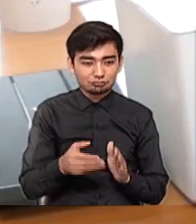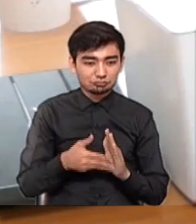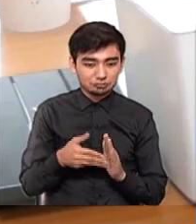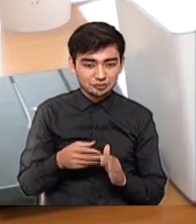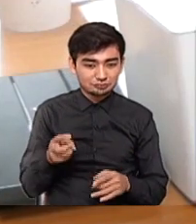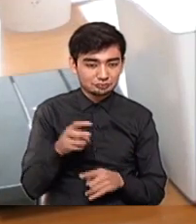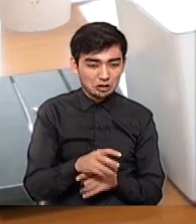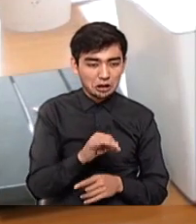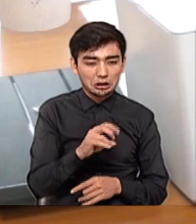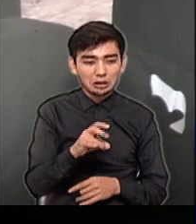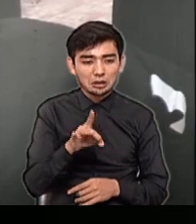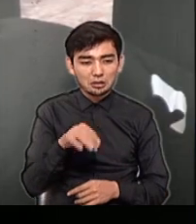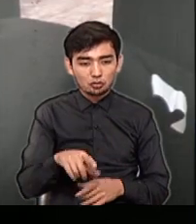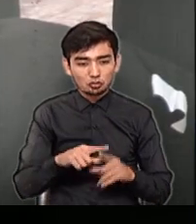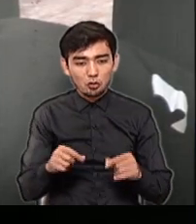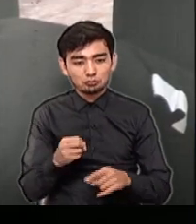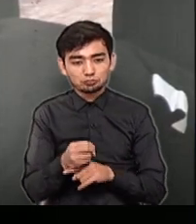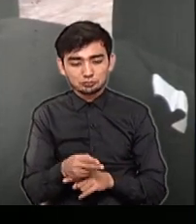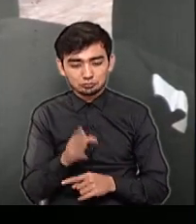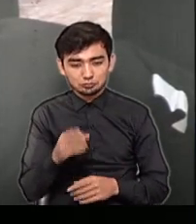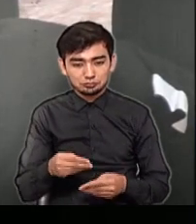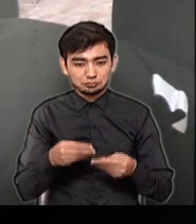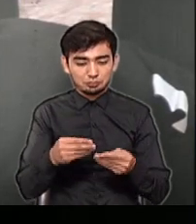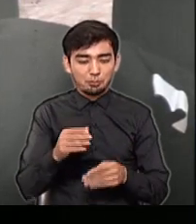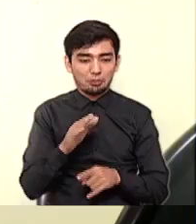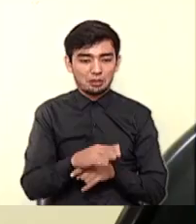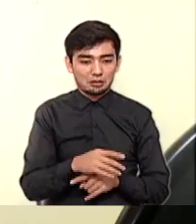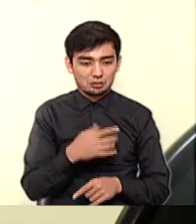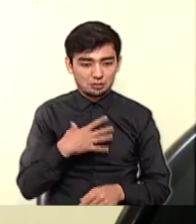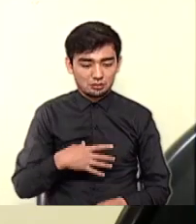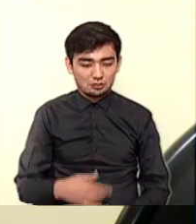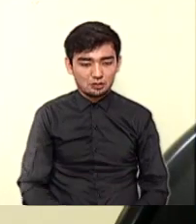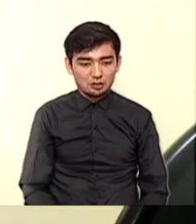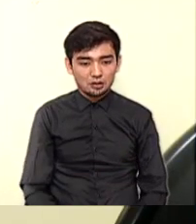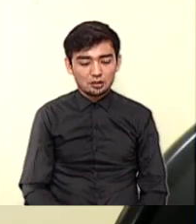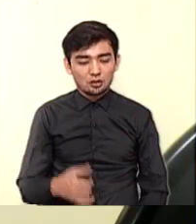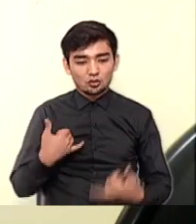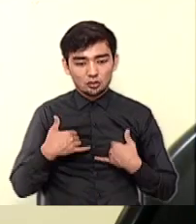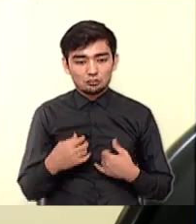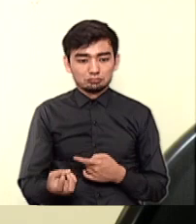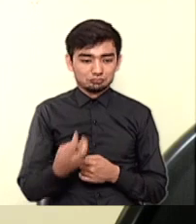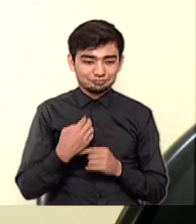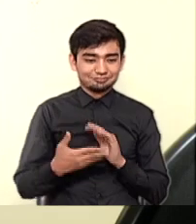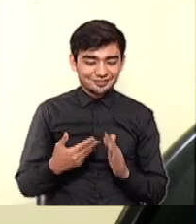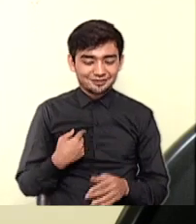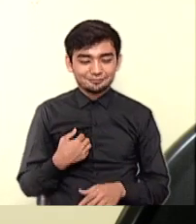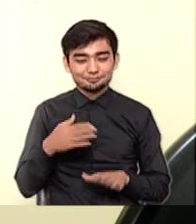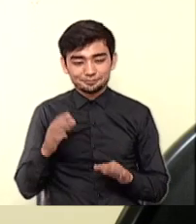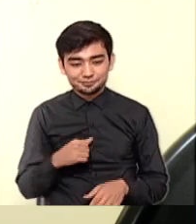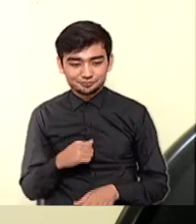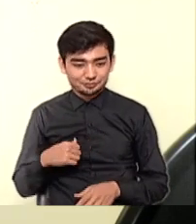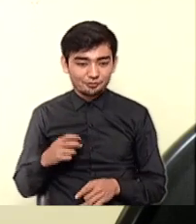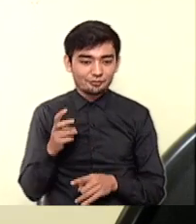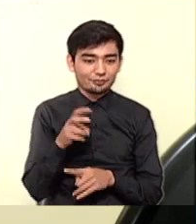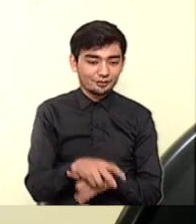қолыма интернаттан шығару туралы бұйрықты ұстатты дейді қыздың анасы. Сынып жетекшісі келіп кетіңіз деп, маған өзіңіз